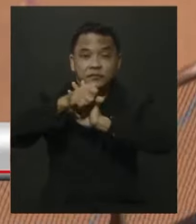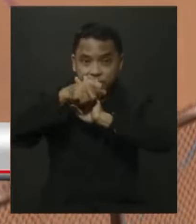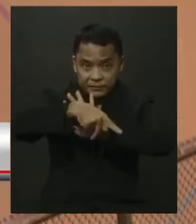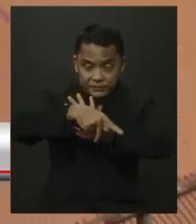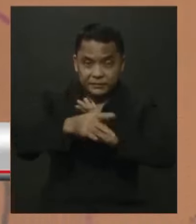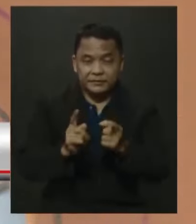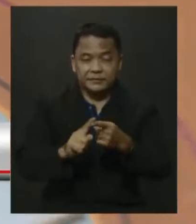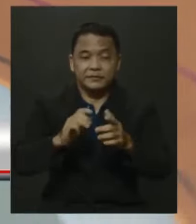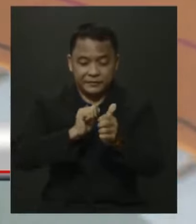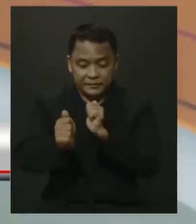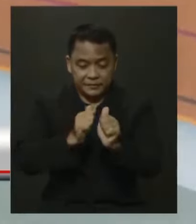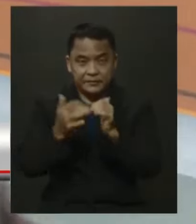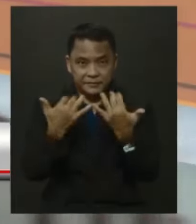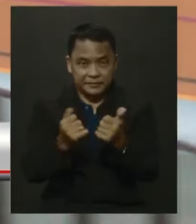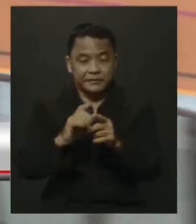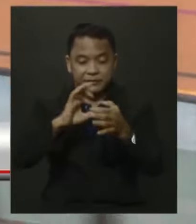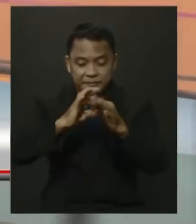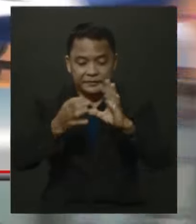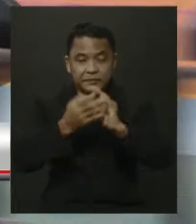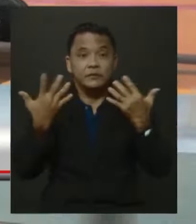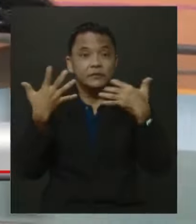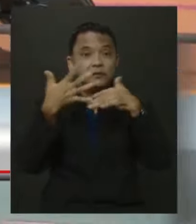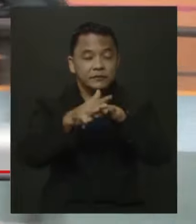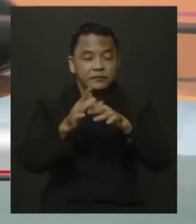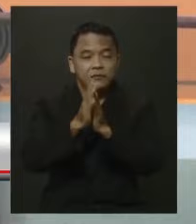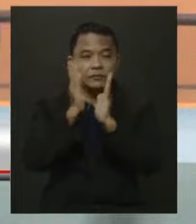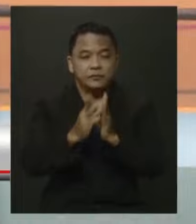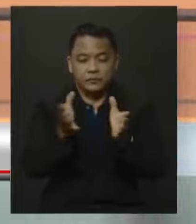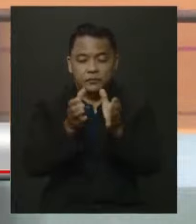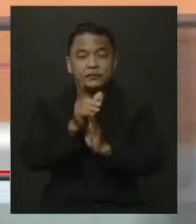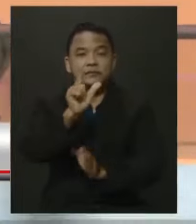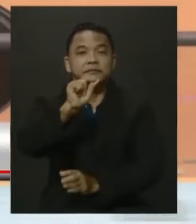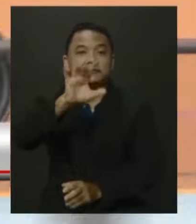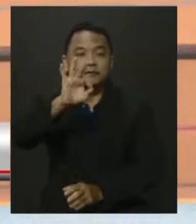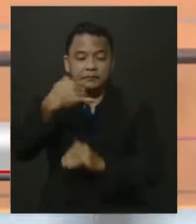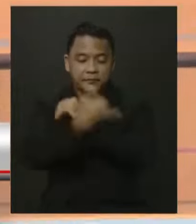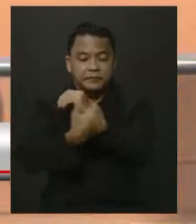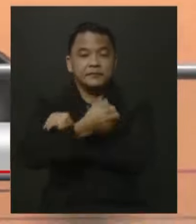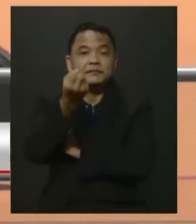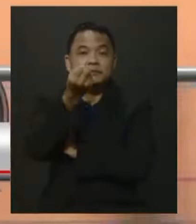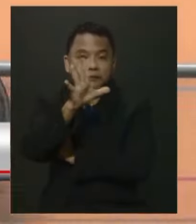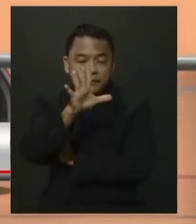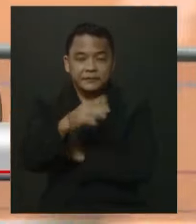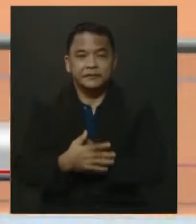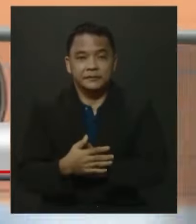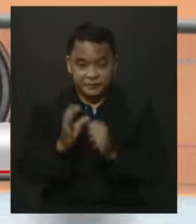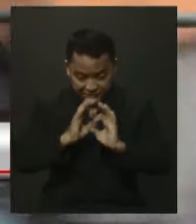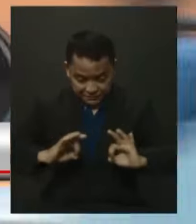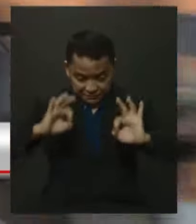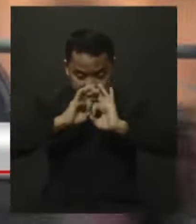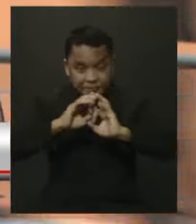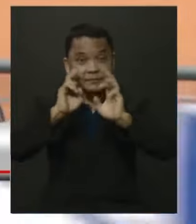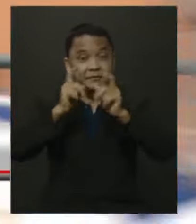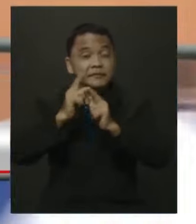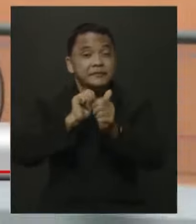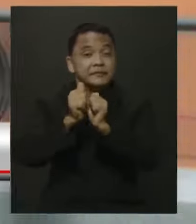โดยการแข่งขันครั้งนี้มีนักกีฬาเข้าร่วม29ทีมจาก15ประเทศค่ะไฮไลท์ของการแข่งขันเมื่อว